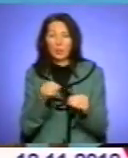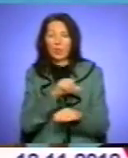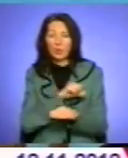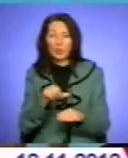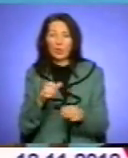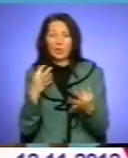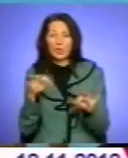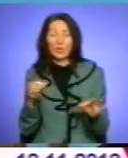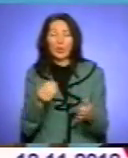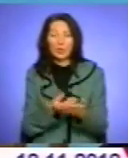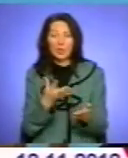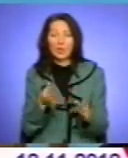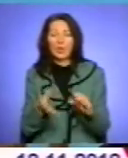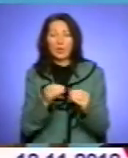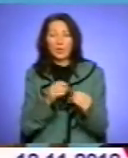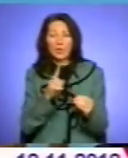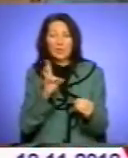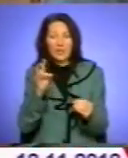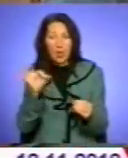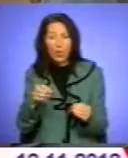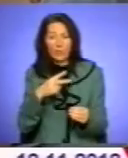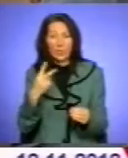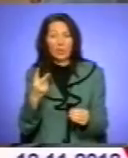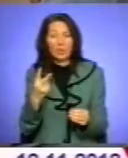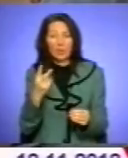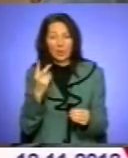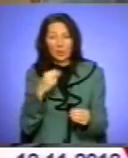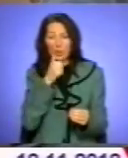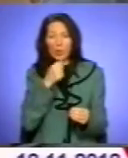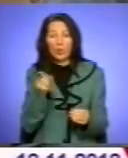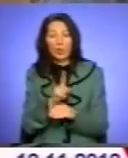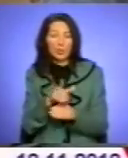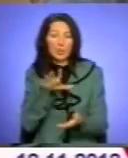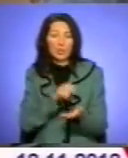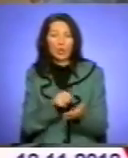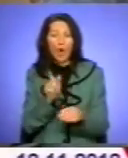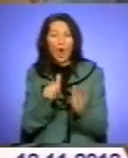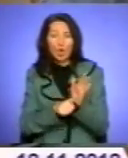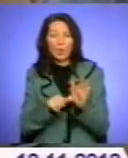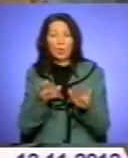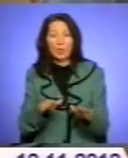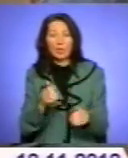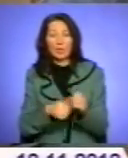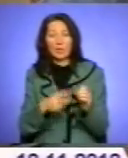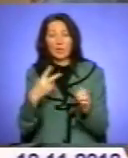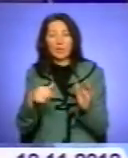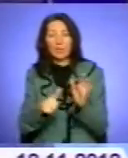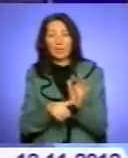оцінювання. За результатами ЗНО 2012 року Тернопілля посіло 6-те місце з-поміж 27 регіонів